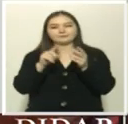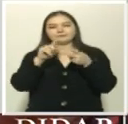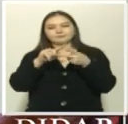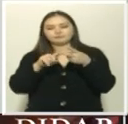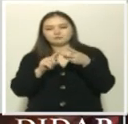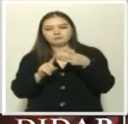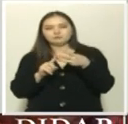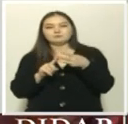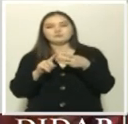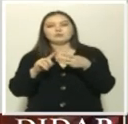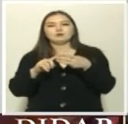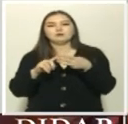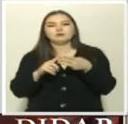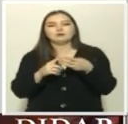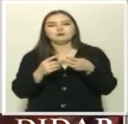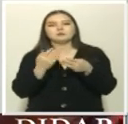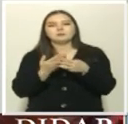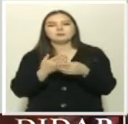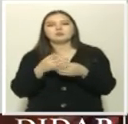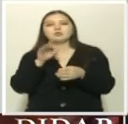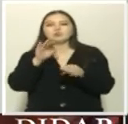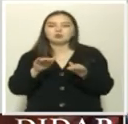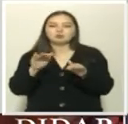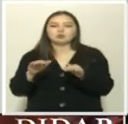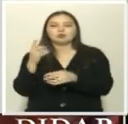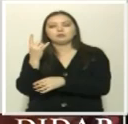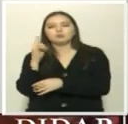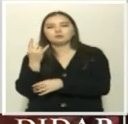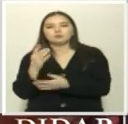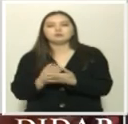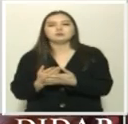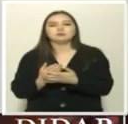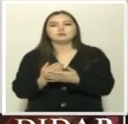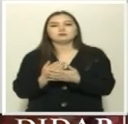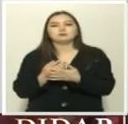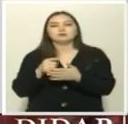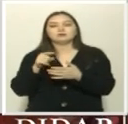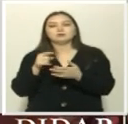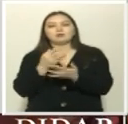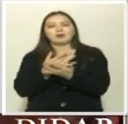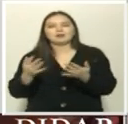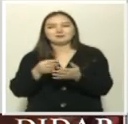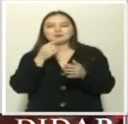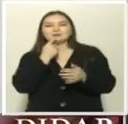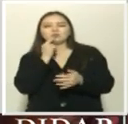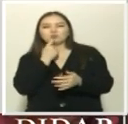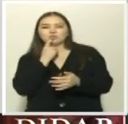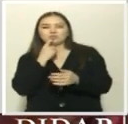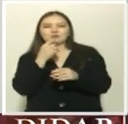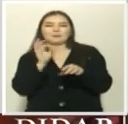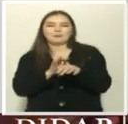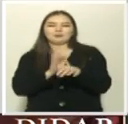с щитпе, ребенок, получил первую ампулу в детской